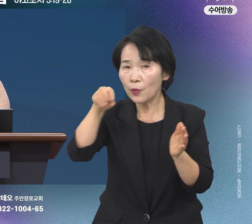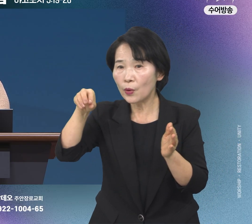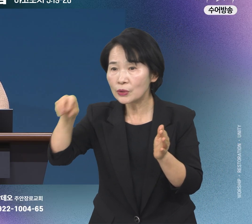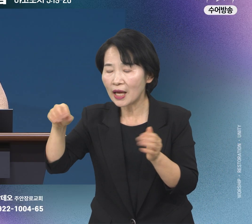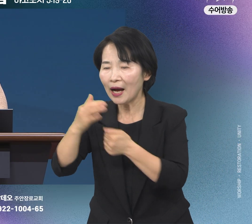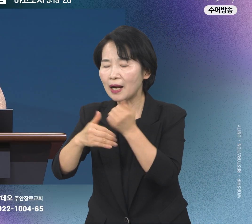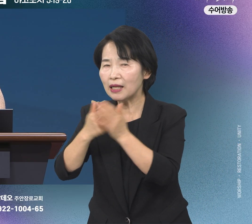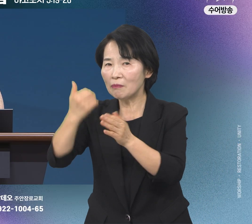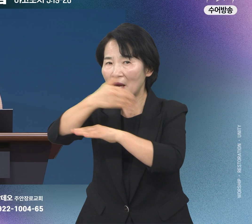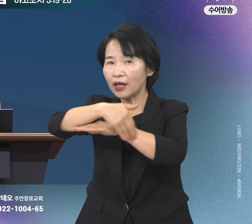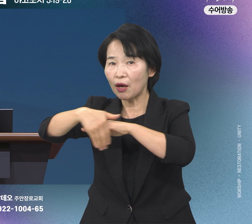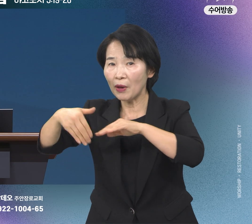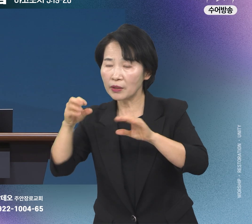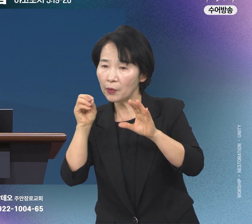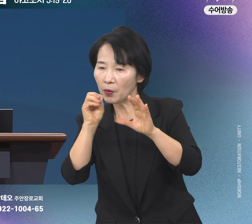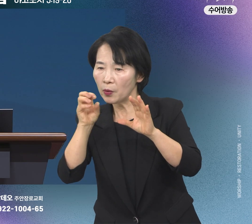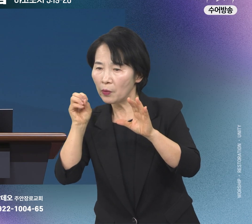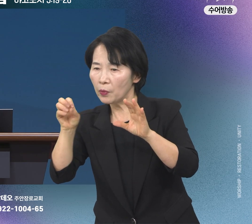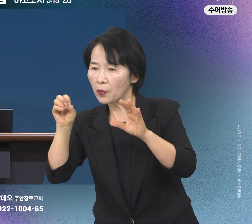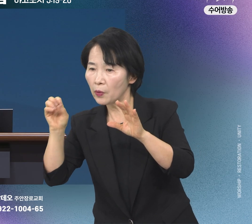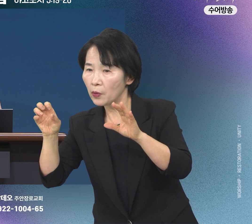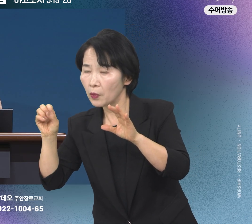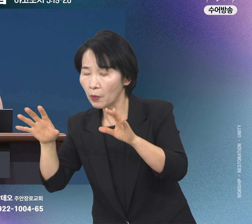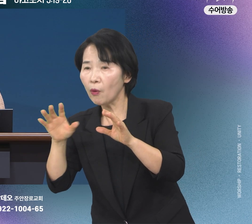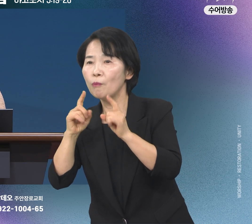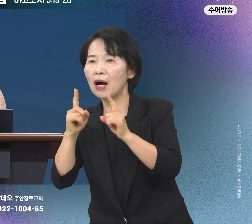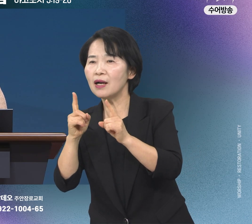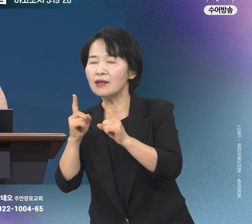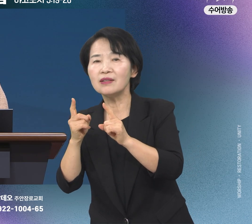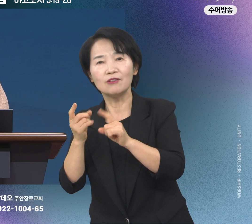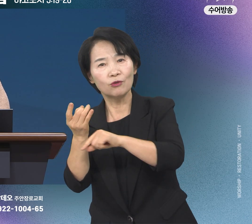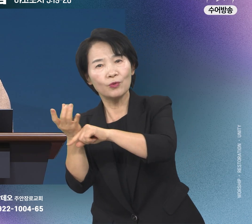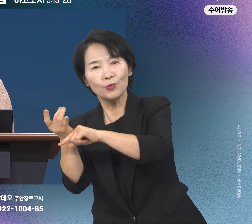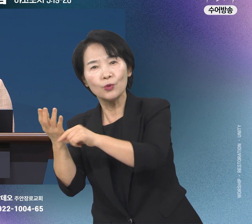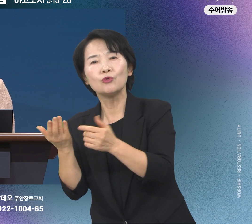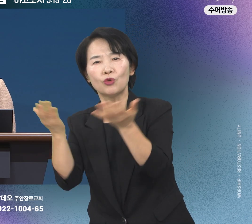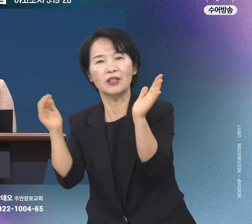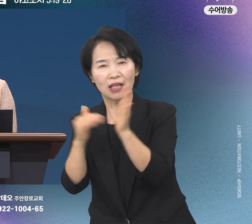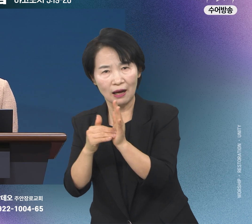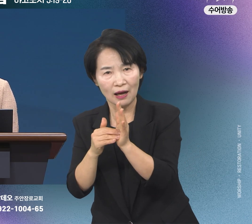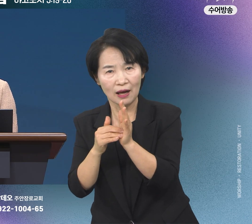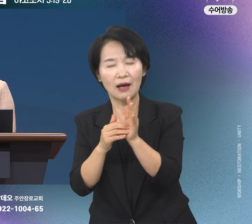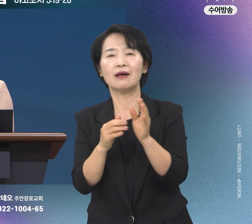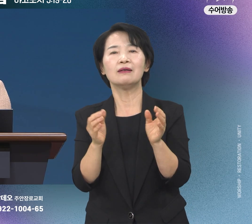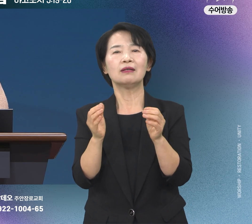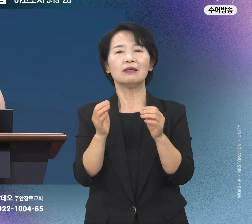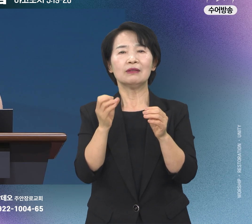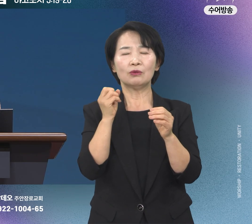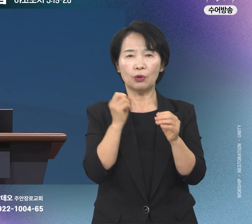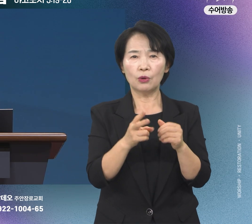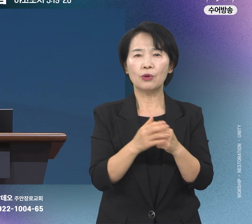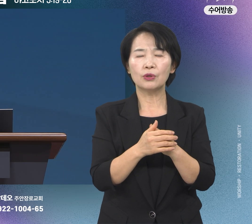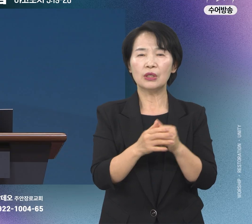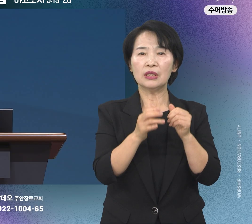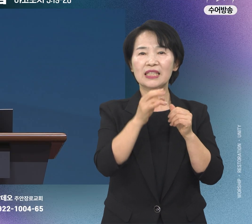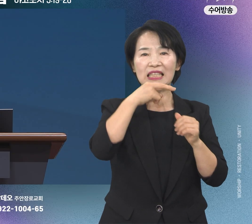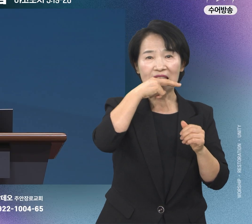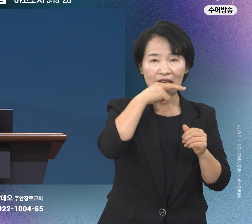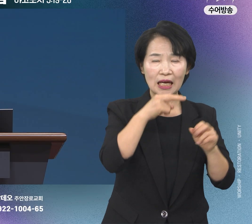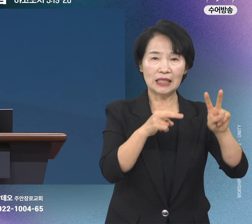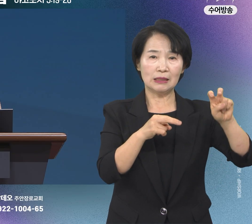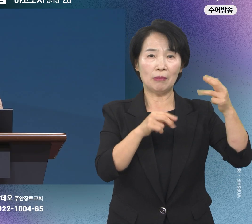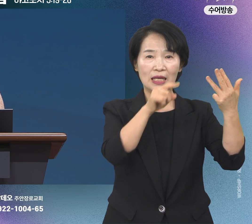수 있도록 우리에게 말씀을 주셨다는 겁니다. 이어서 전도사는 또 이 말씀을 펼쳐요. 이사야